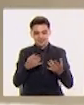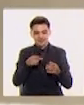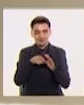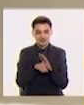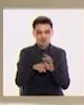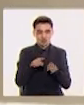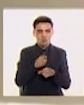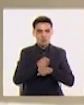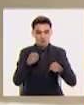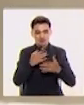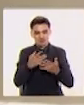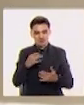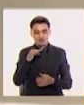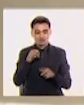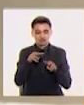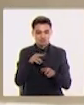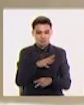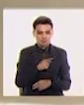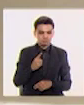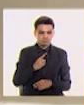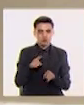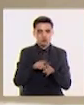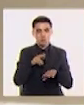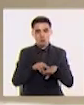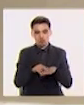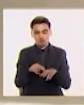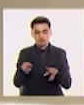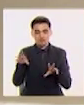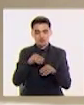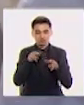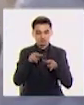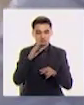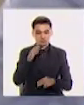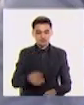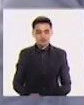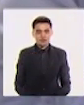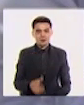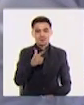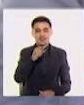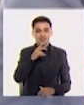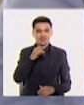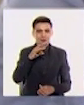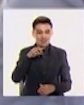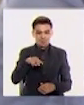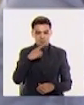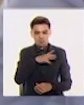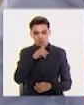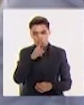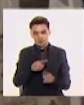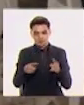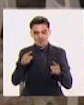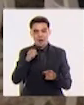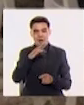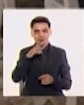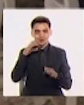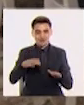тасымалдау қаруланған жауынгерлік қарауылдың және әскери полицияның қадағалауымен жүргізіледі. Генералдың айтуынша, бір жылға жуық уақыт аралығында